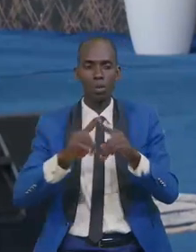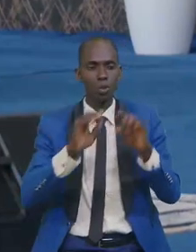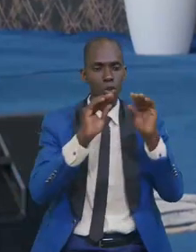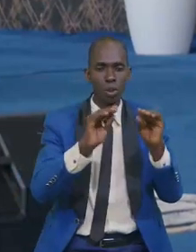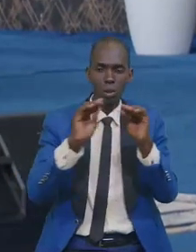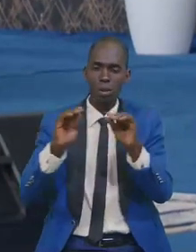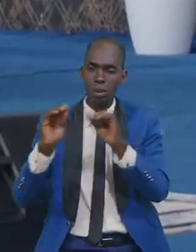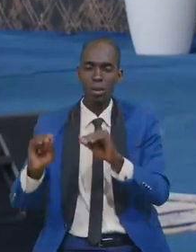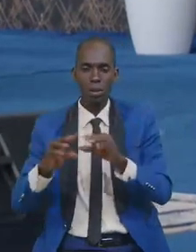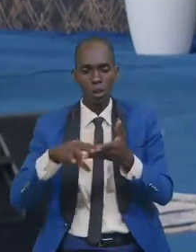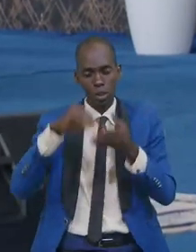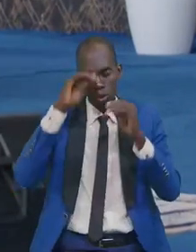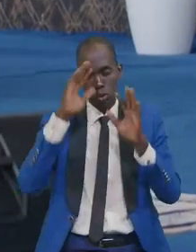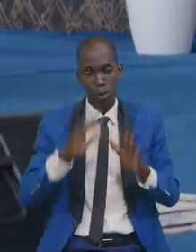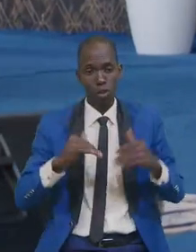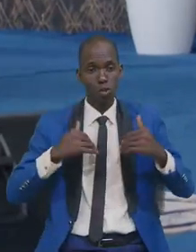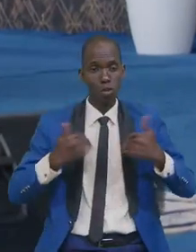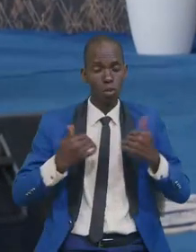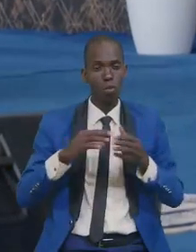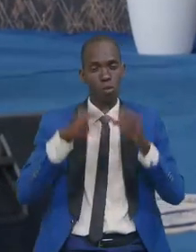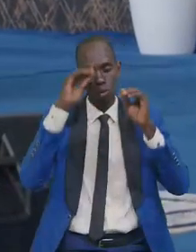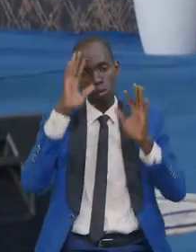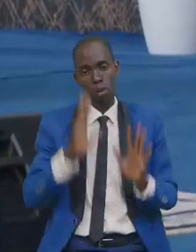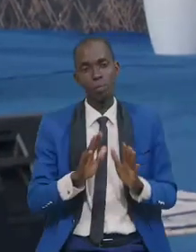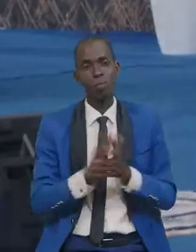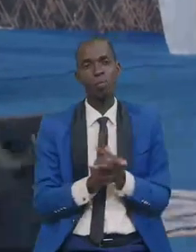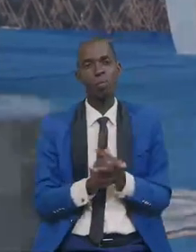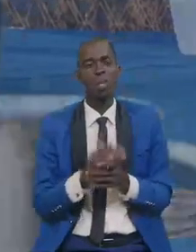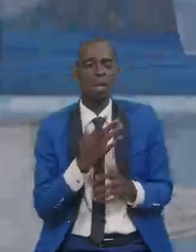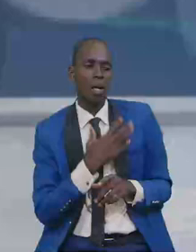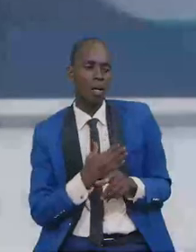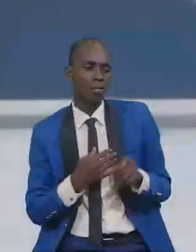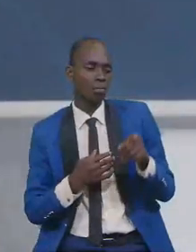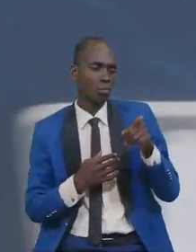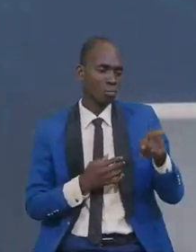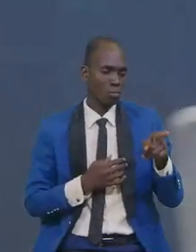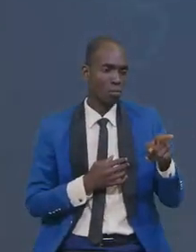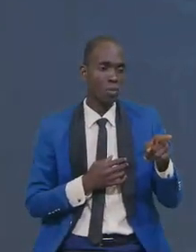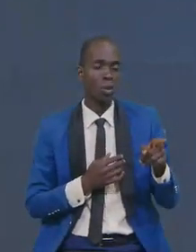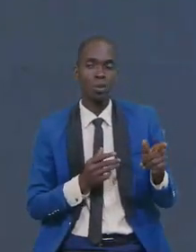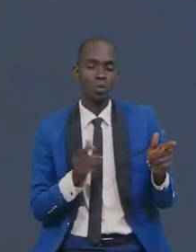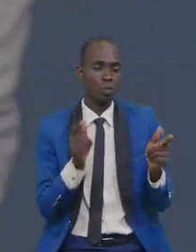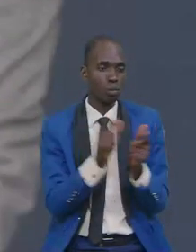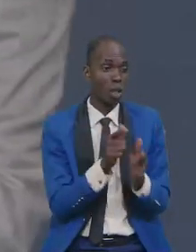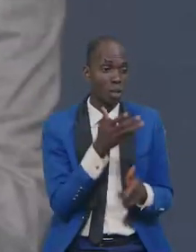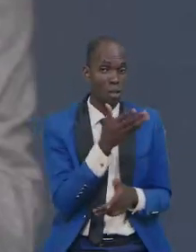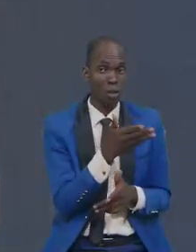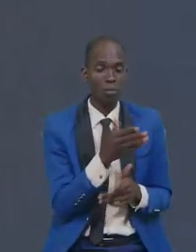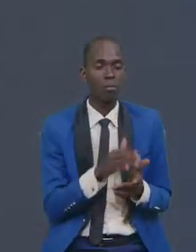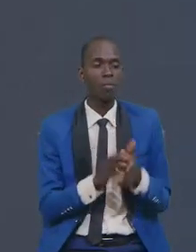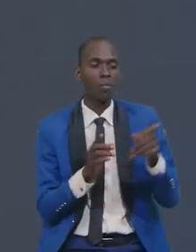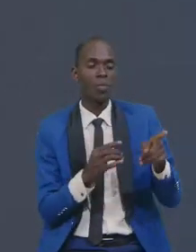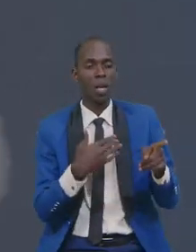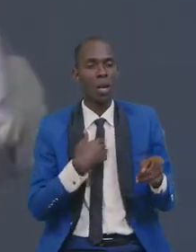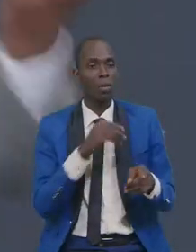pour enseigner aux jeunes. Faites répétition. Et maintenant, dans telle famille, ils